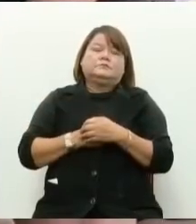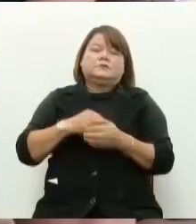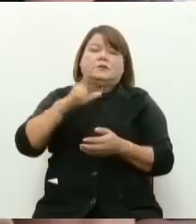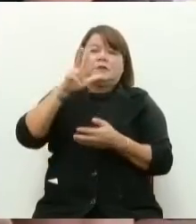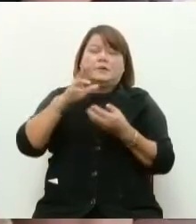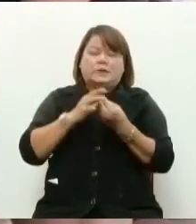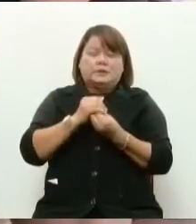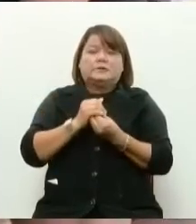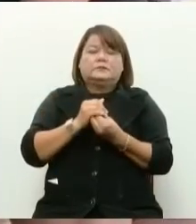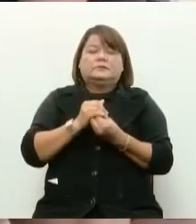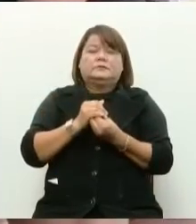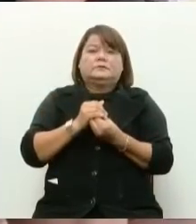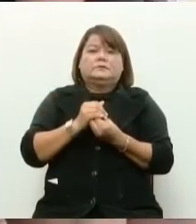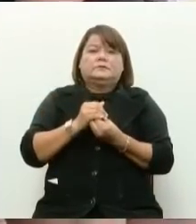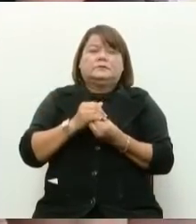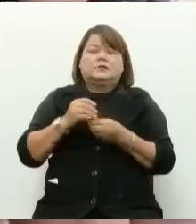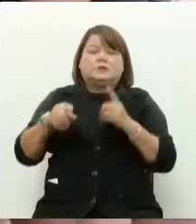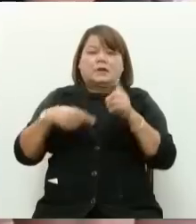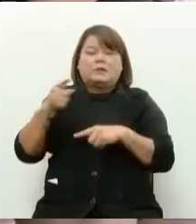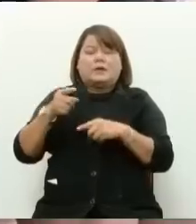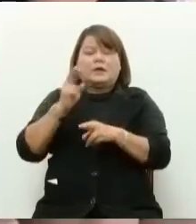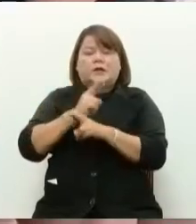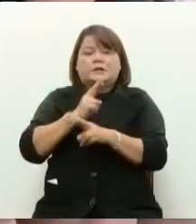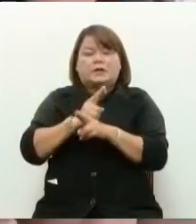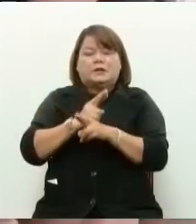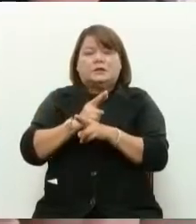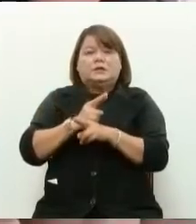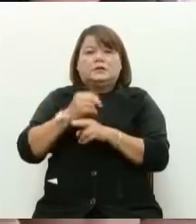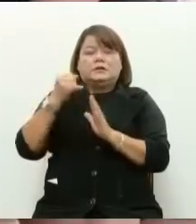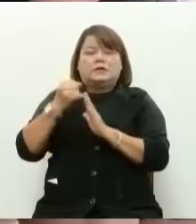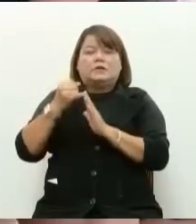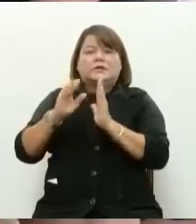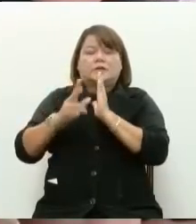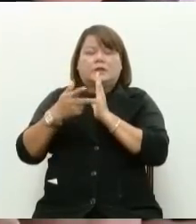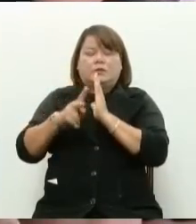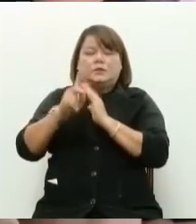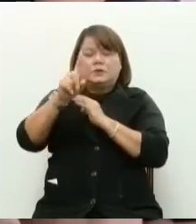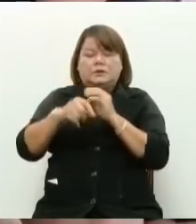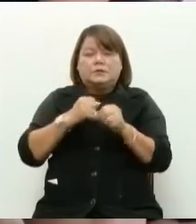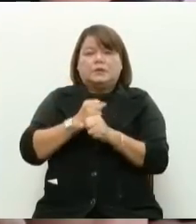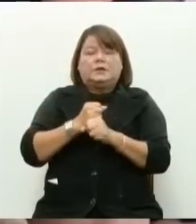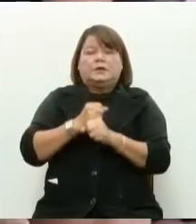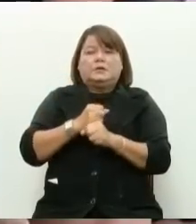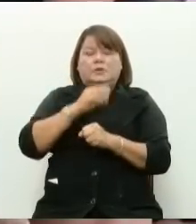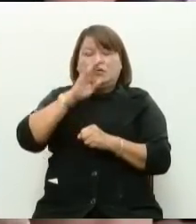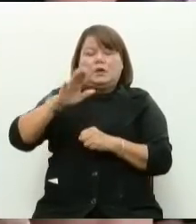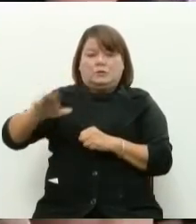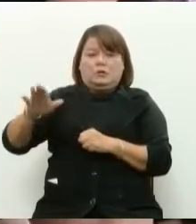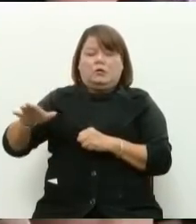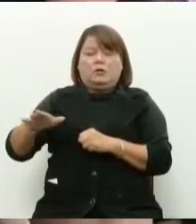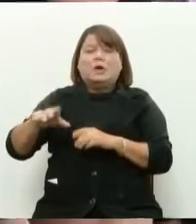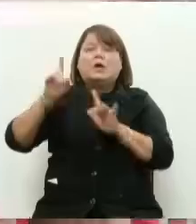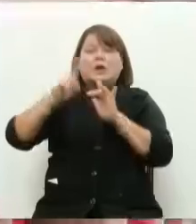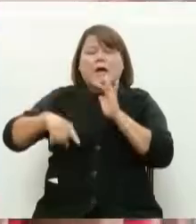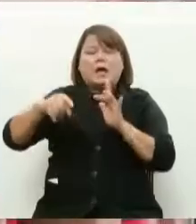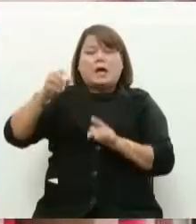ย์ถึงได้กลับไปรักษาที่ชัยภูมิอีกทีนึงหมอบอกว่าน้องขาดออกซิเจนเลี้ยงสม